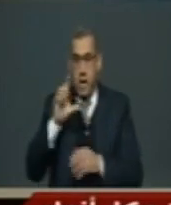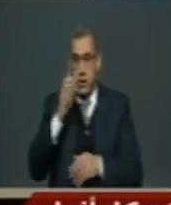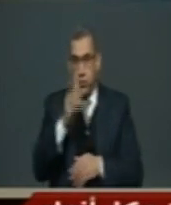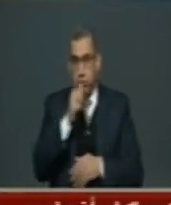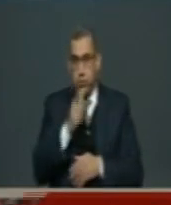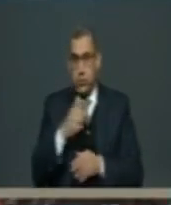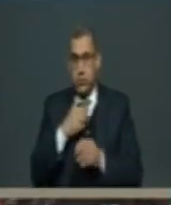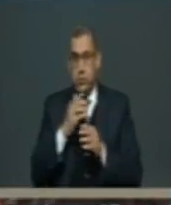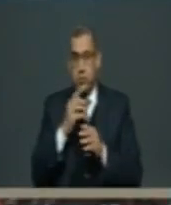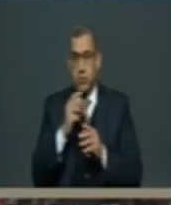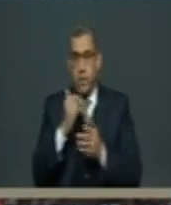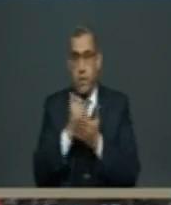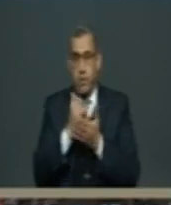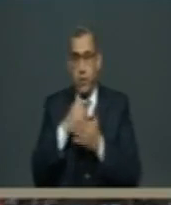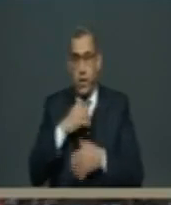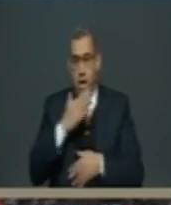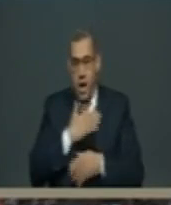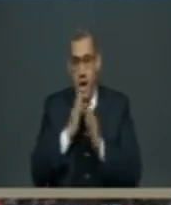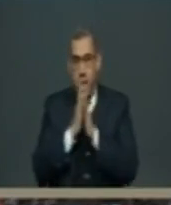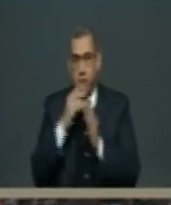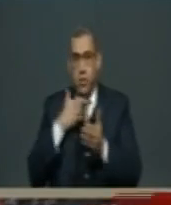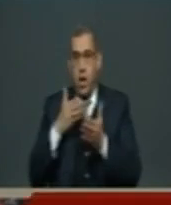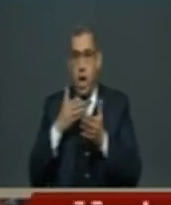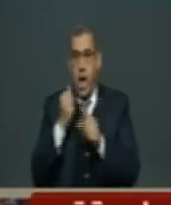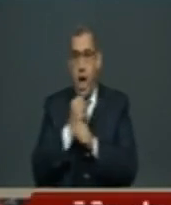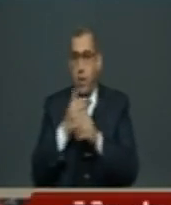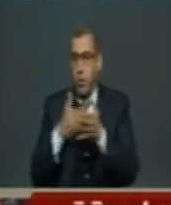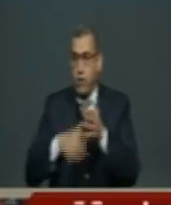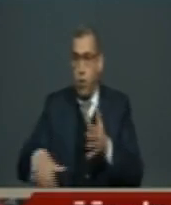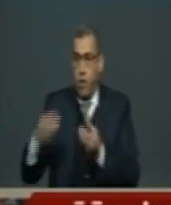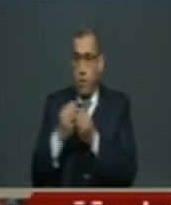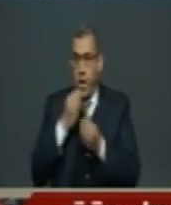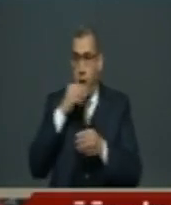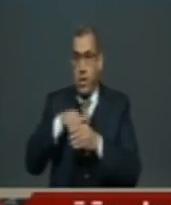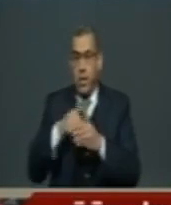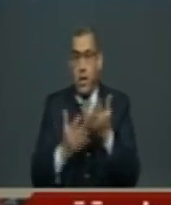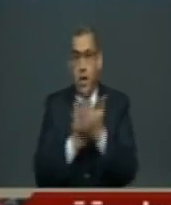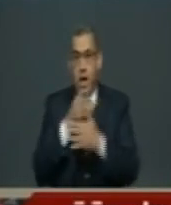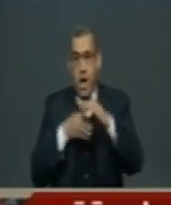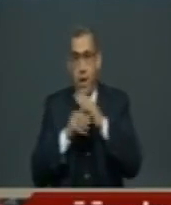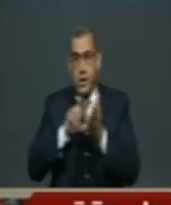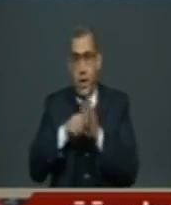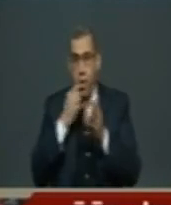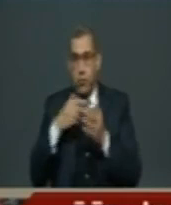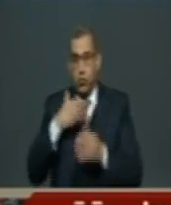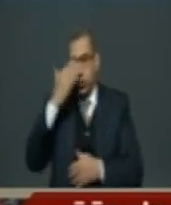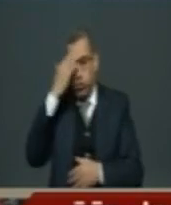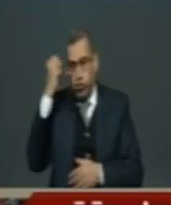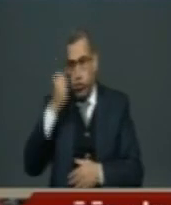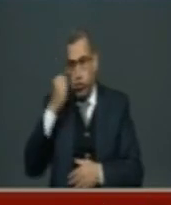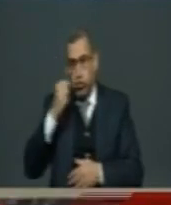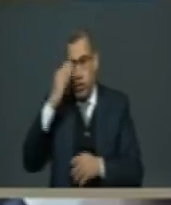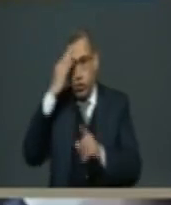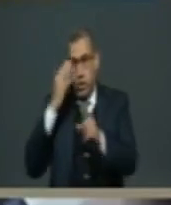بالنيابة بالاصالة عن نفسي وبالنيابة عن كافة العاملين في قطاع التجارة الداخلية والتموين، نتقدم بخالص الشكر